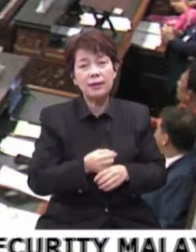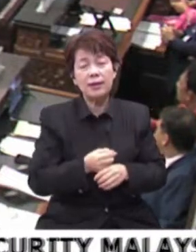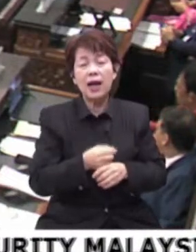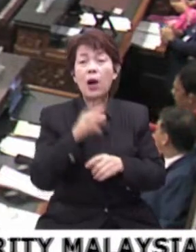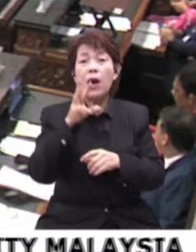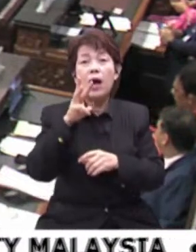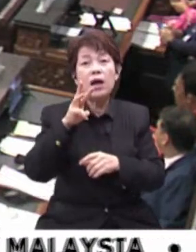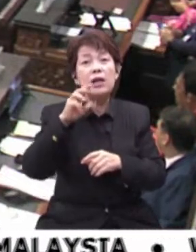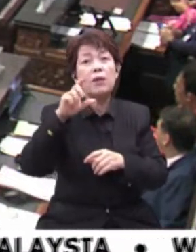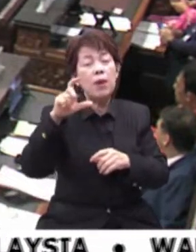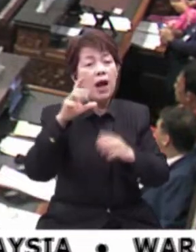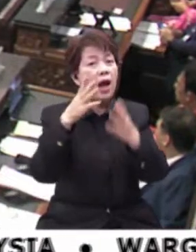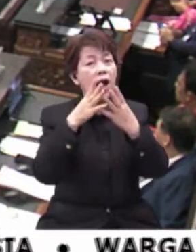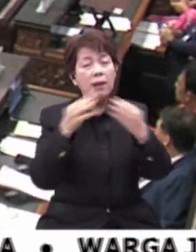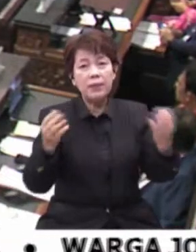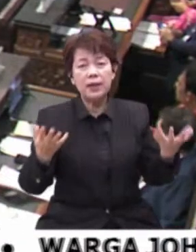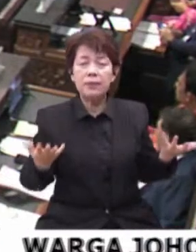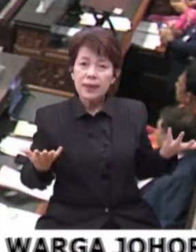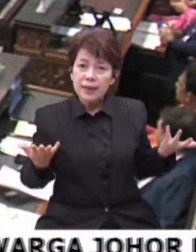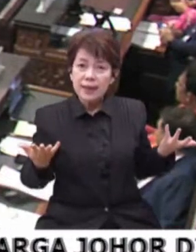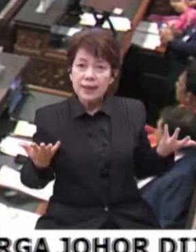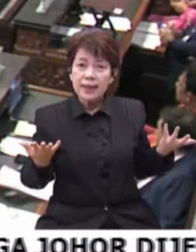diaktifkan Smule